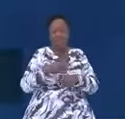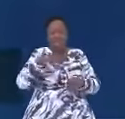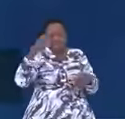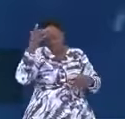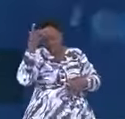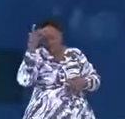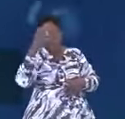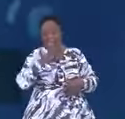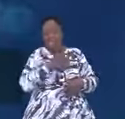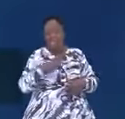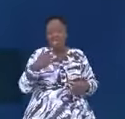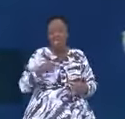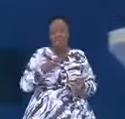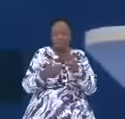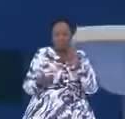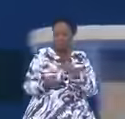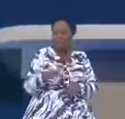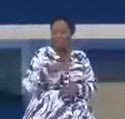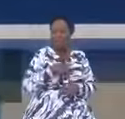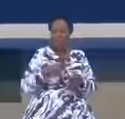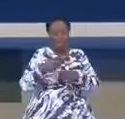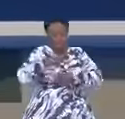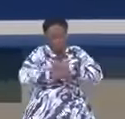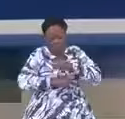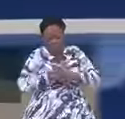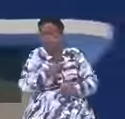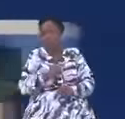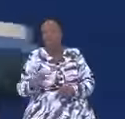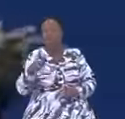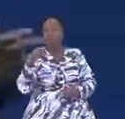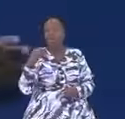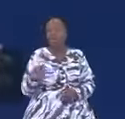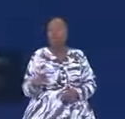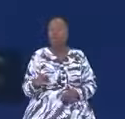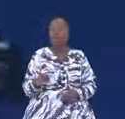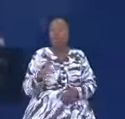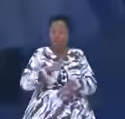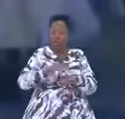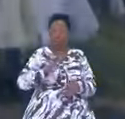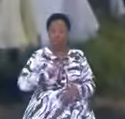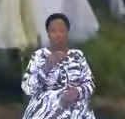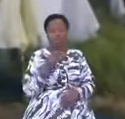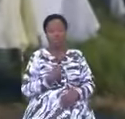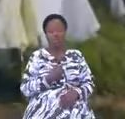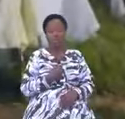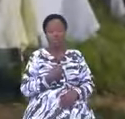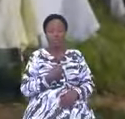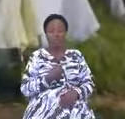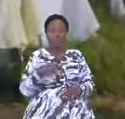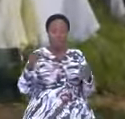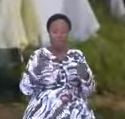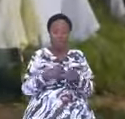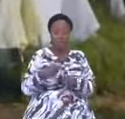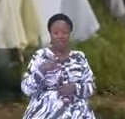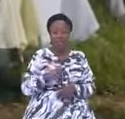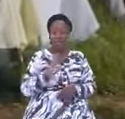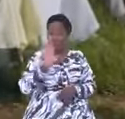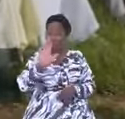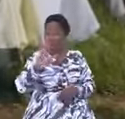et les souffrances sur la terre et développer chez vos crimes